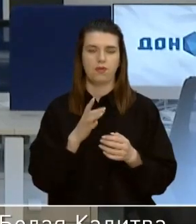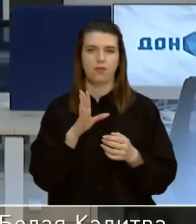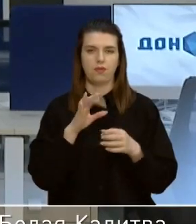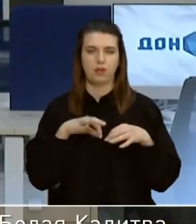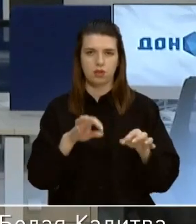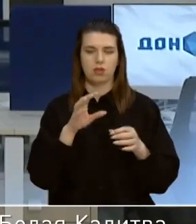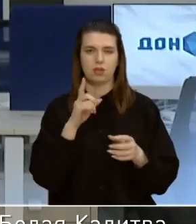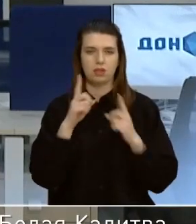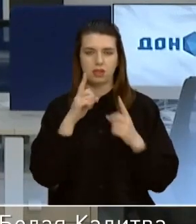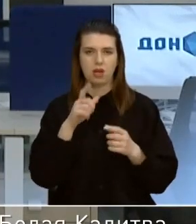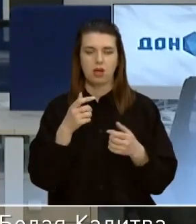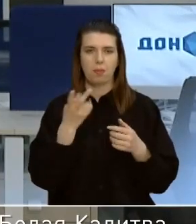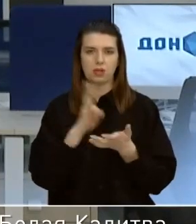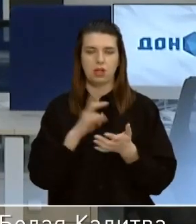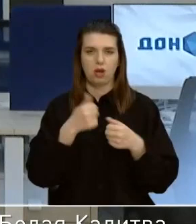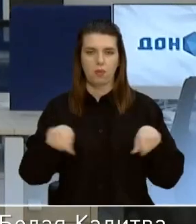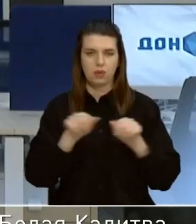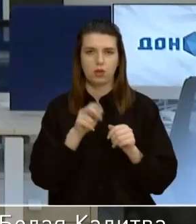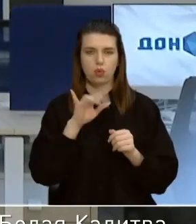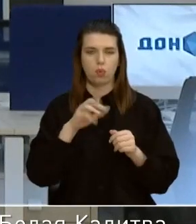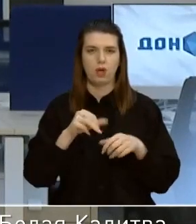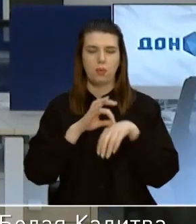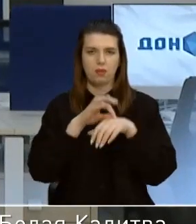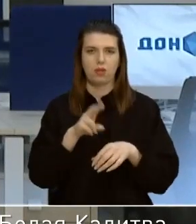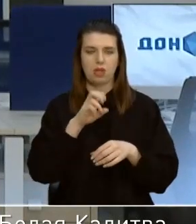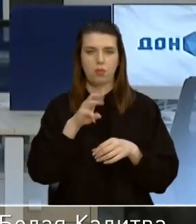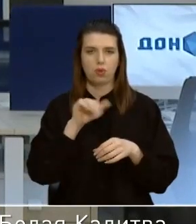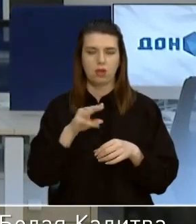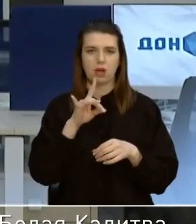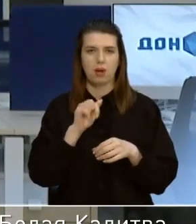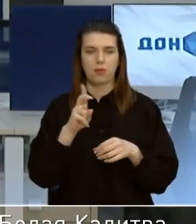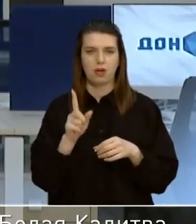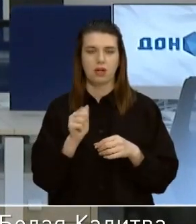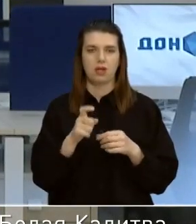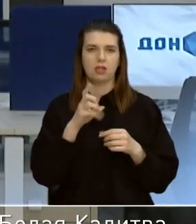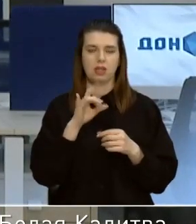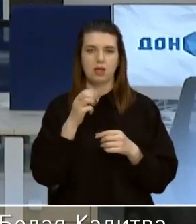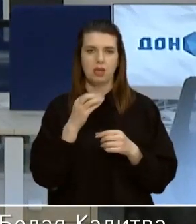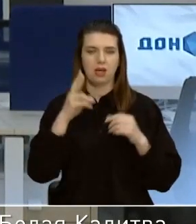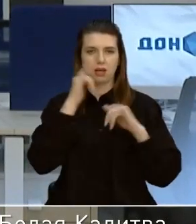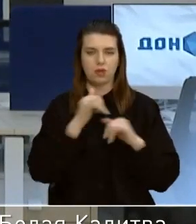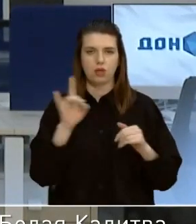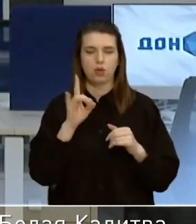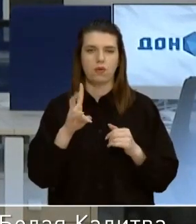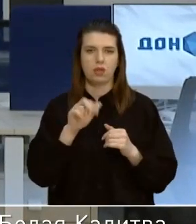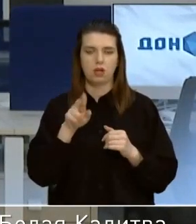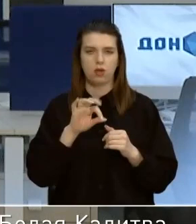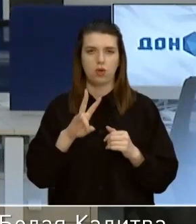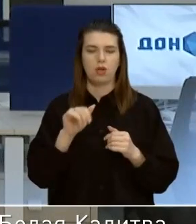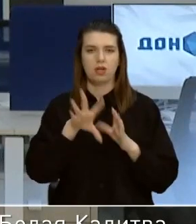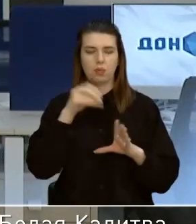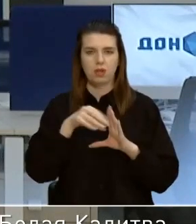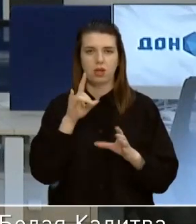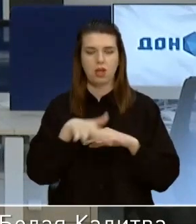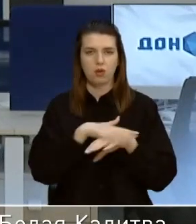Выездное заседание постоянной комиссии городской думы провели депутаты в рамках реализации стратегии развития Ростова-на-Дону.